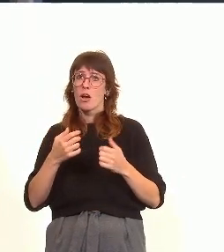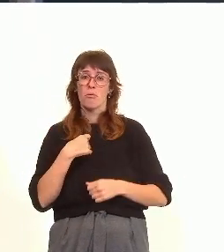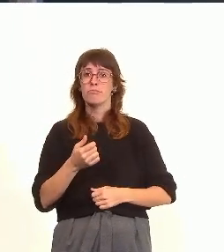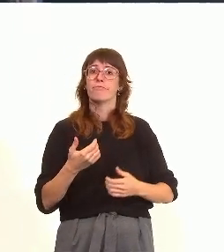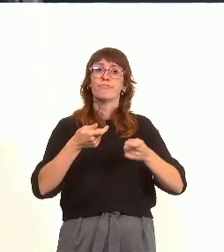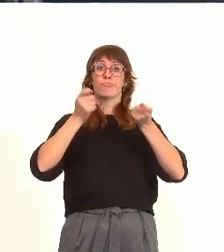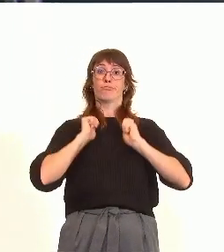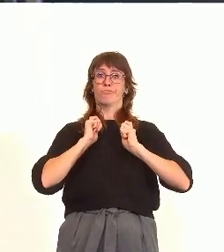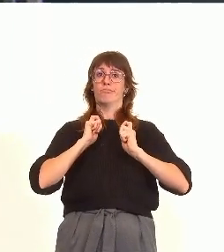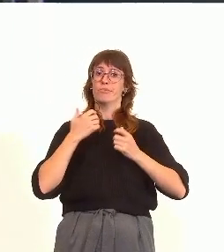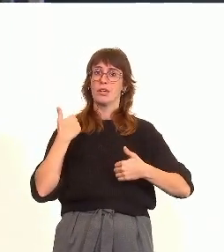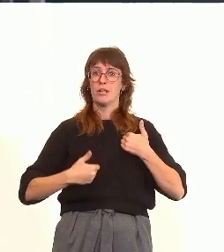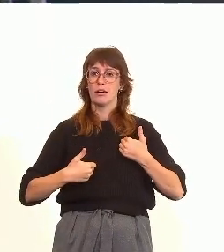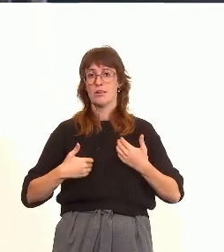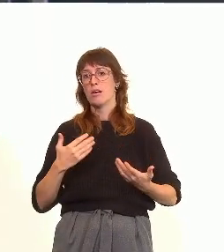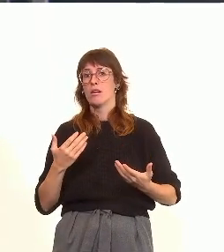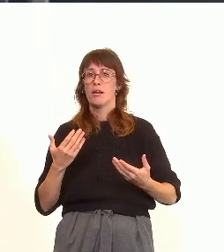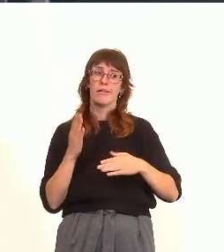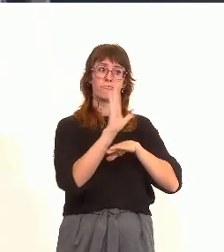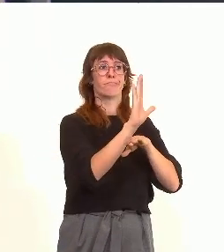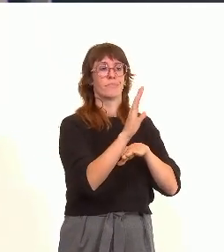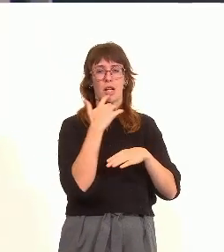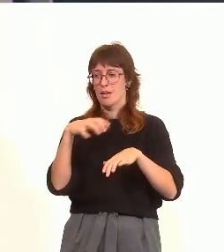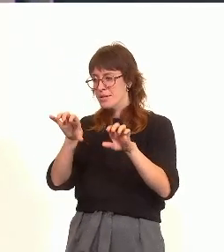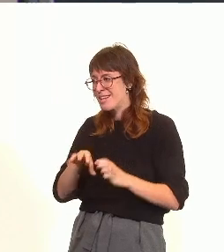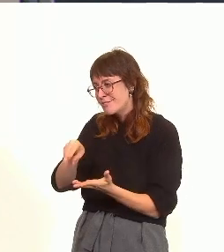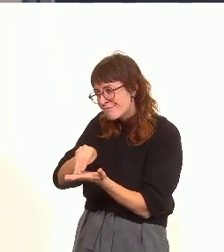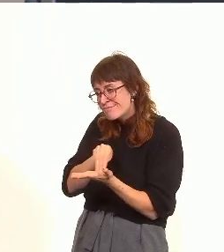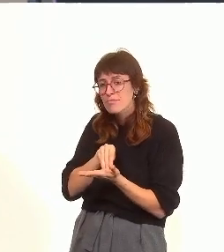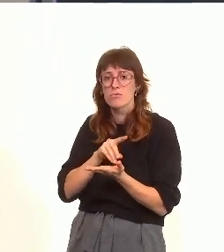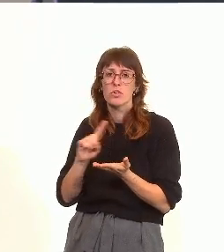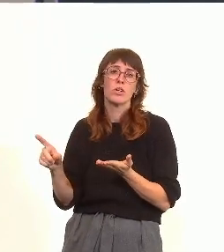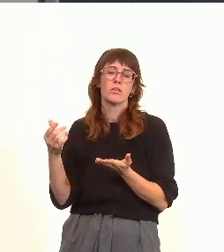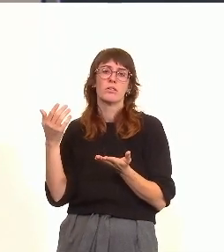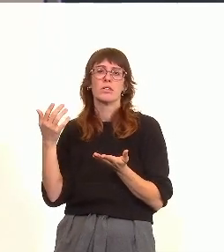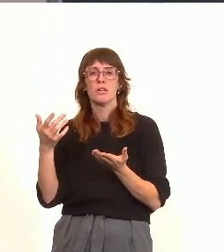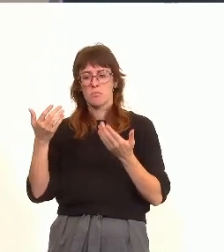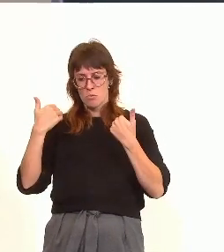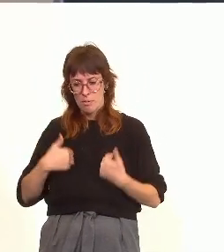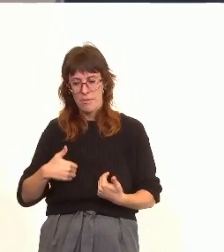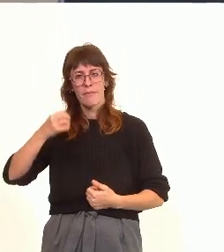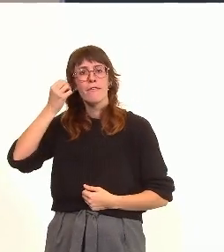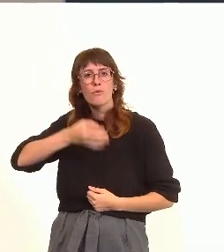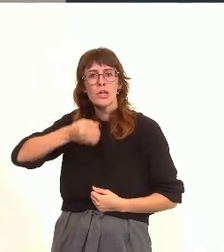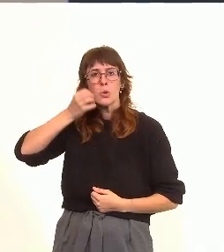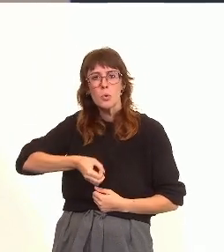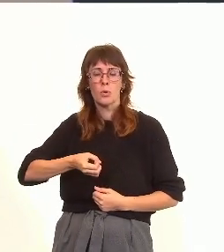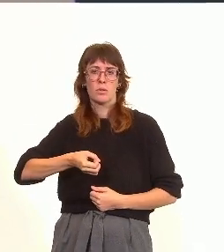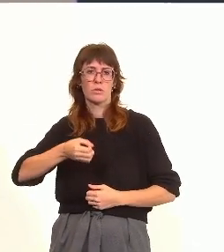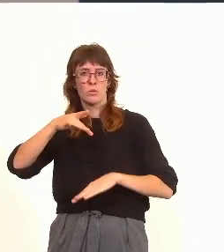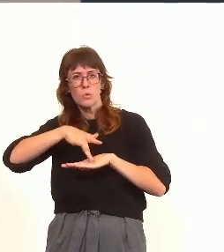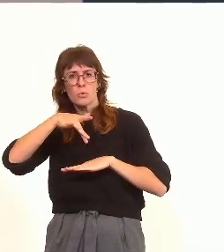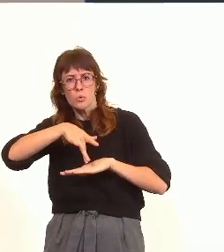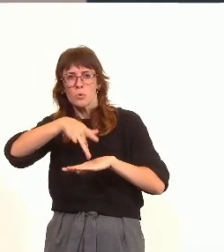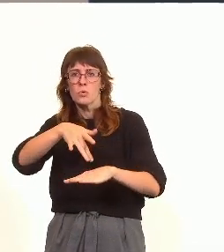encart dans un 4 pages d'une administration. C'est un témoignage, c'est autre chose, c'est une expertise profane, une expertise d'usage,